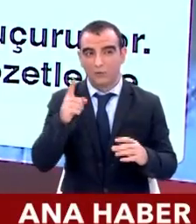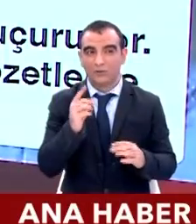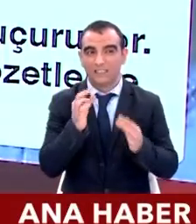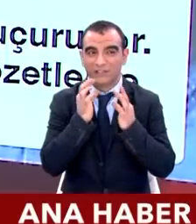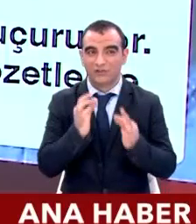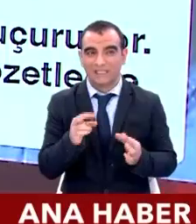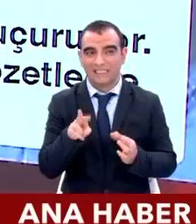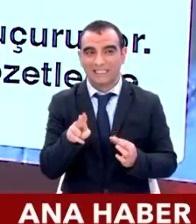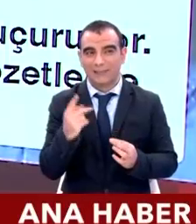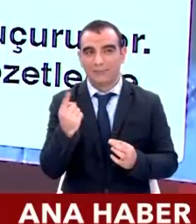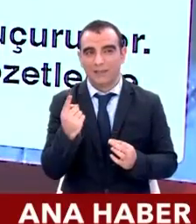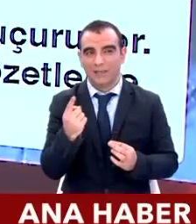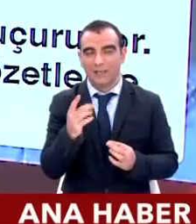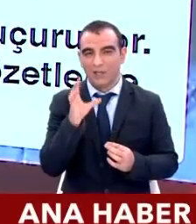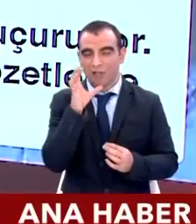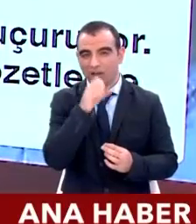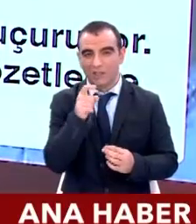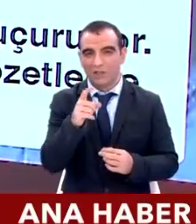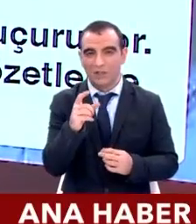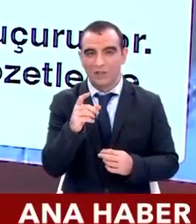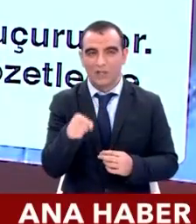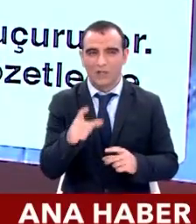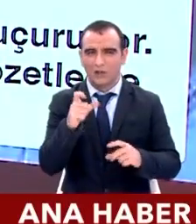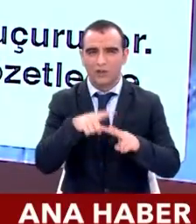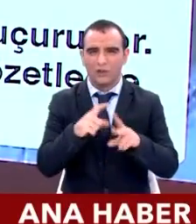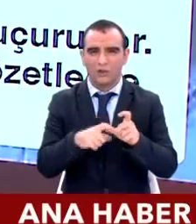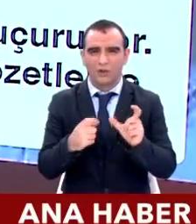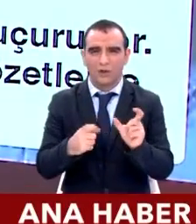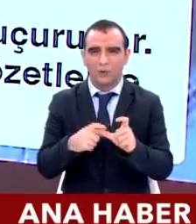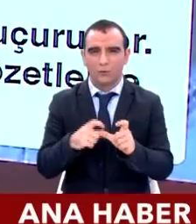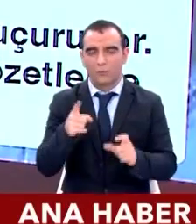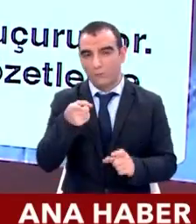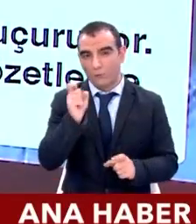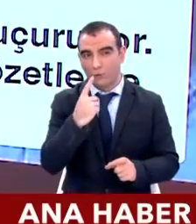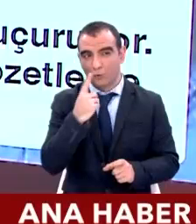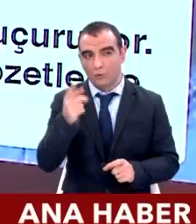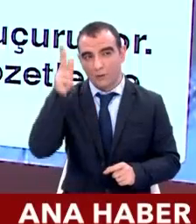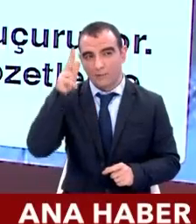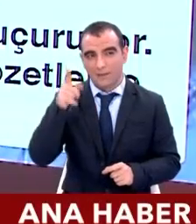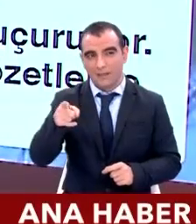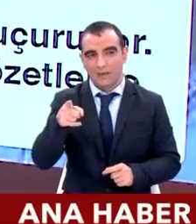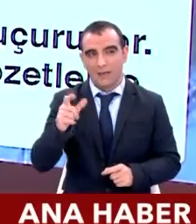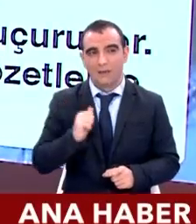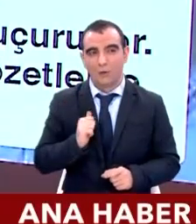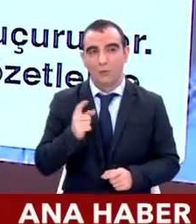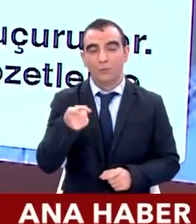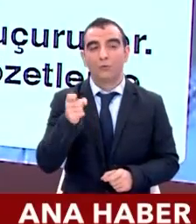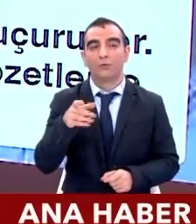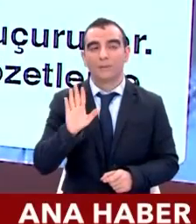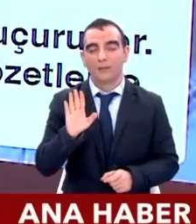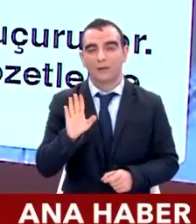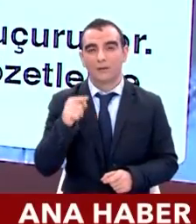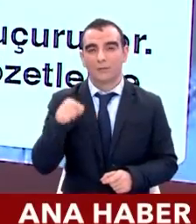istihbarat yani casus balon vurun diyor baydın Ondan sonra diyor ki Amerikalılar yetkililer askerler Yok efendim vurmayalım